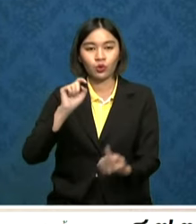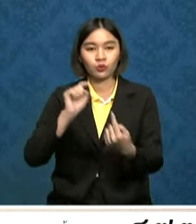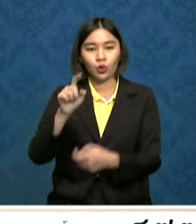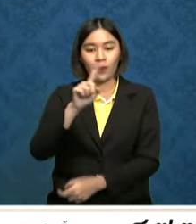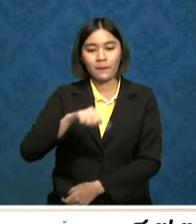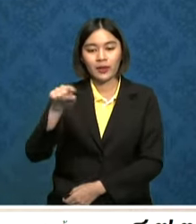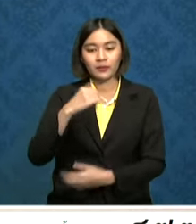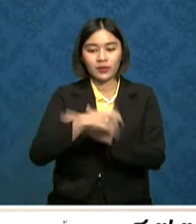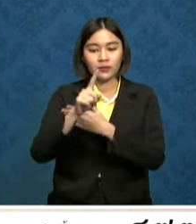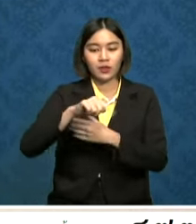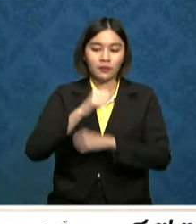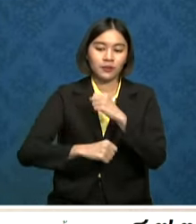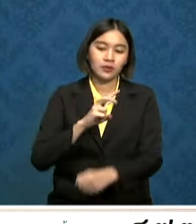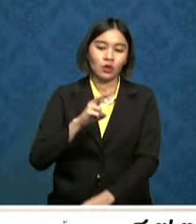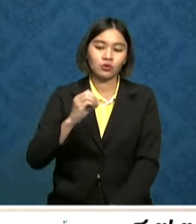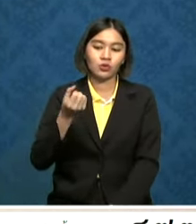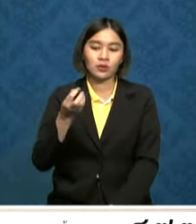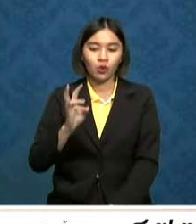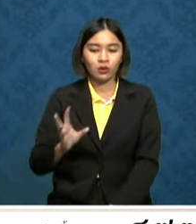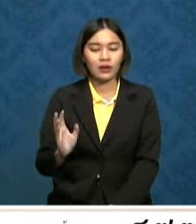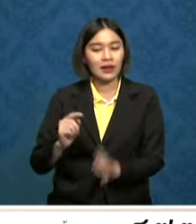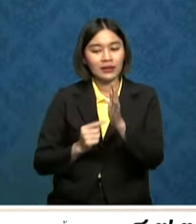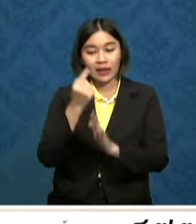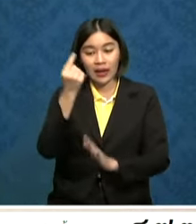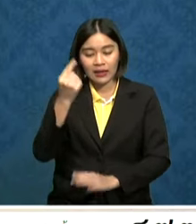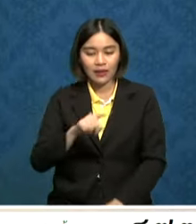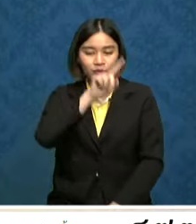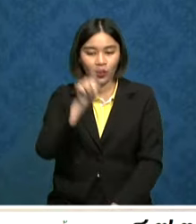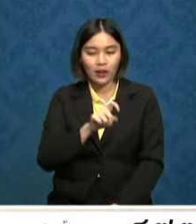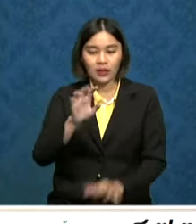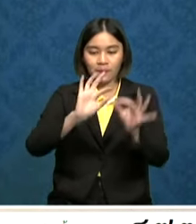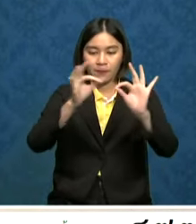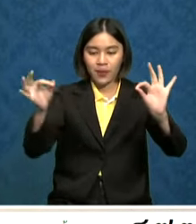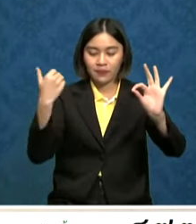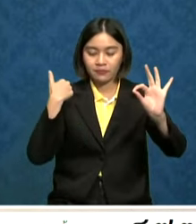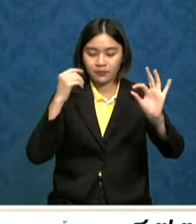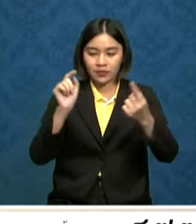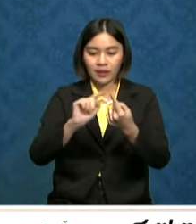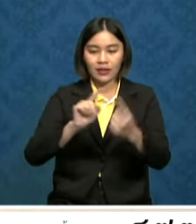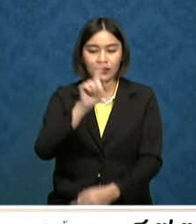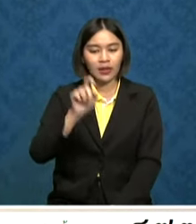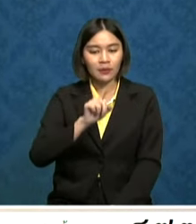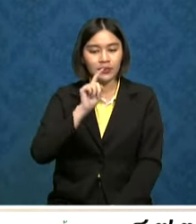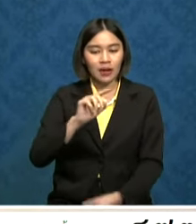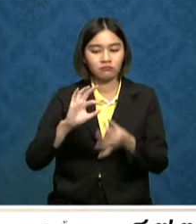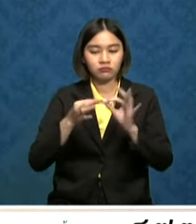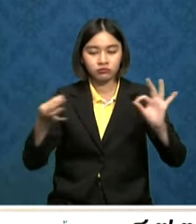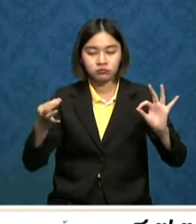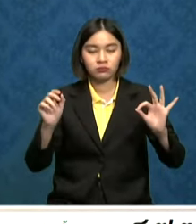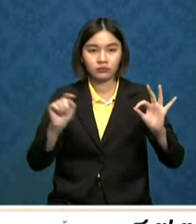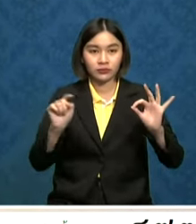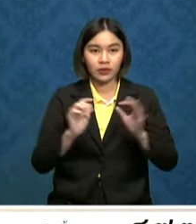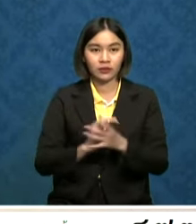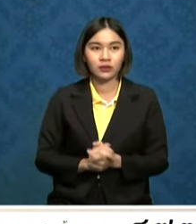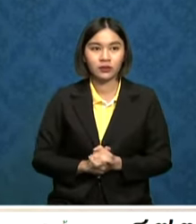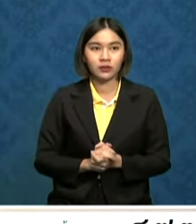จักรเมื่อปี2016ตอนแรกครับคำถามประชามติ Brexit นั้นถูกเขียนไว้ว่าเป็นคำถามที่ใช้ข้อความดังต่อไปนี้นะครับก็